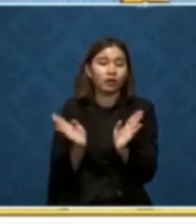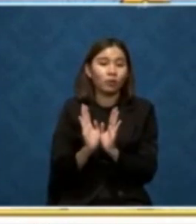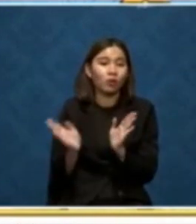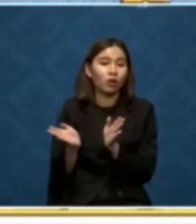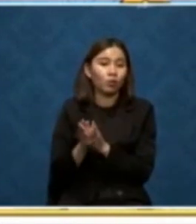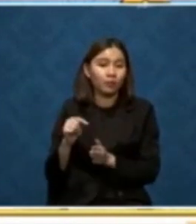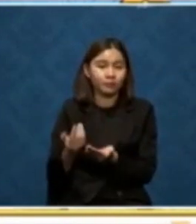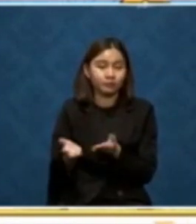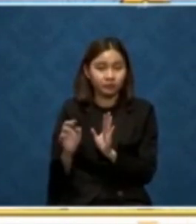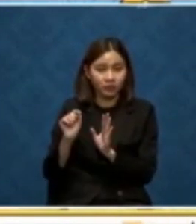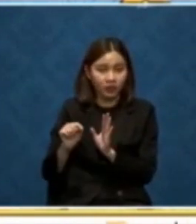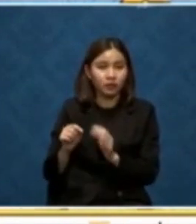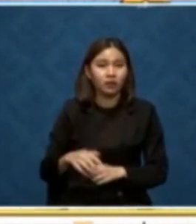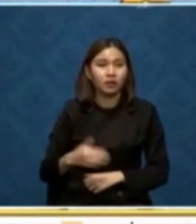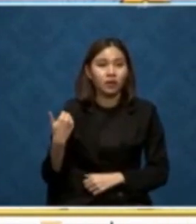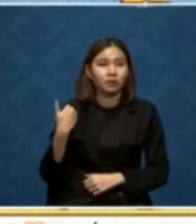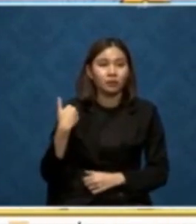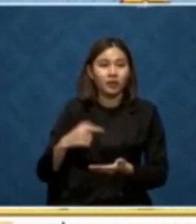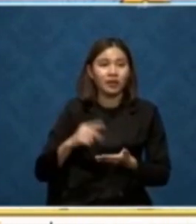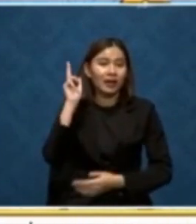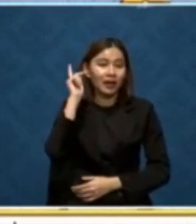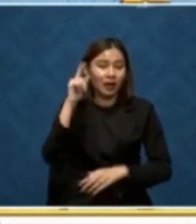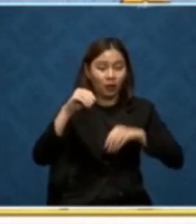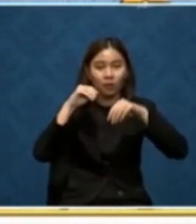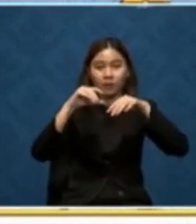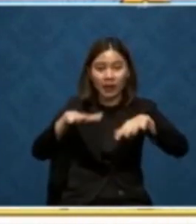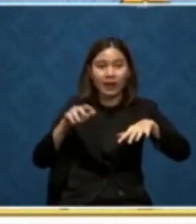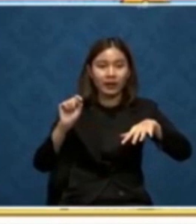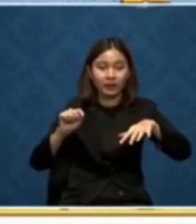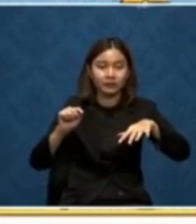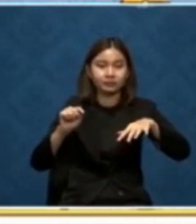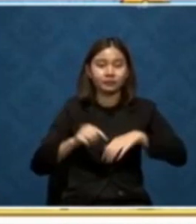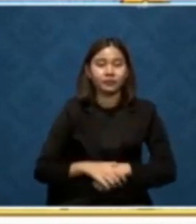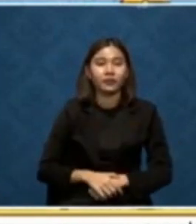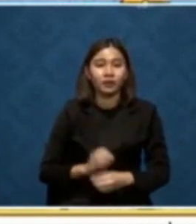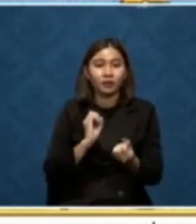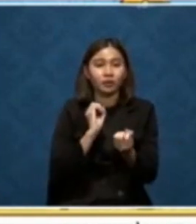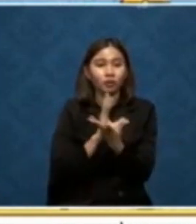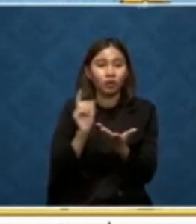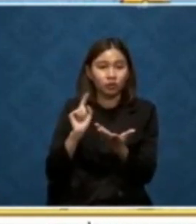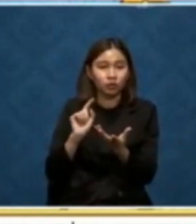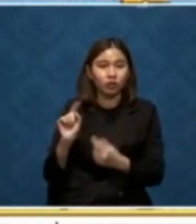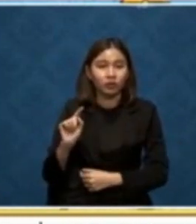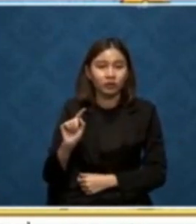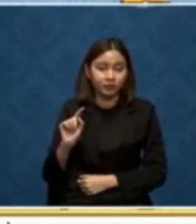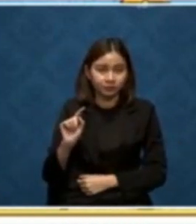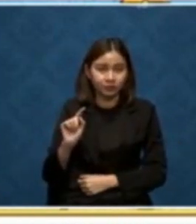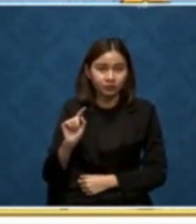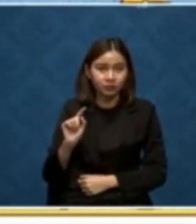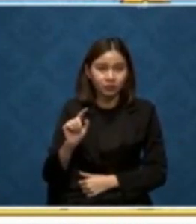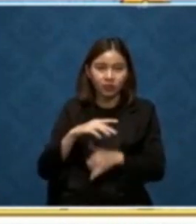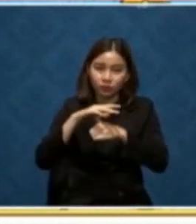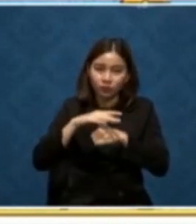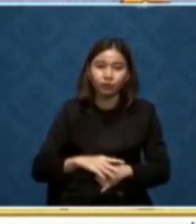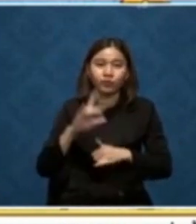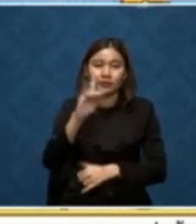านจากการที่มีการเสนอข่าวลักษณะดังกล่าวซึ่งส่งผลต่อภาพลักษณ์ในลักษณะการทารุณ